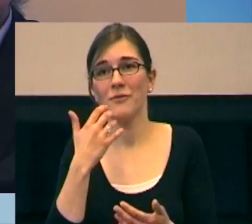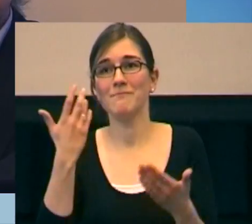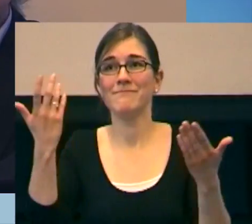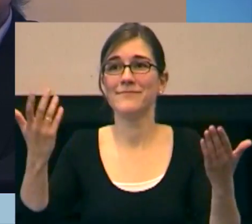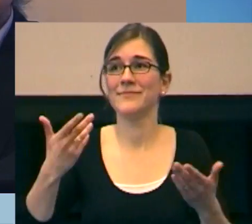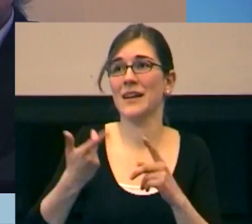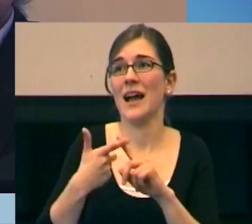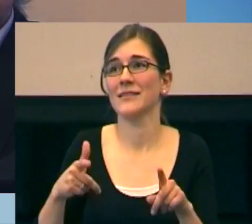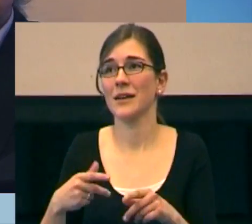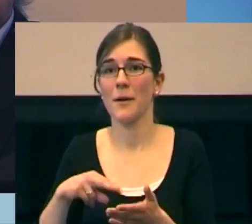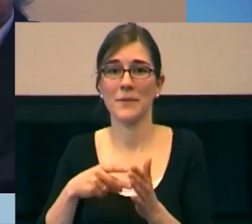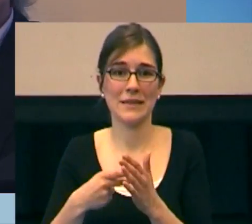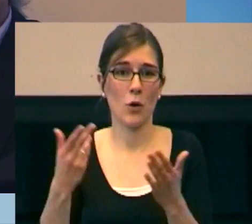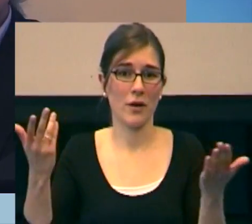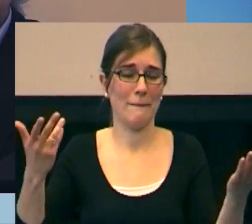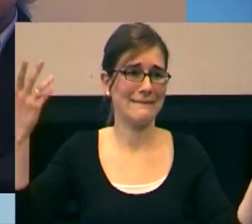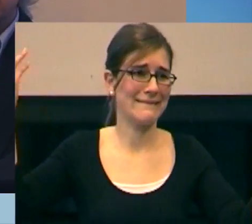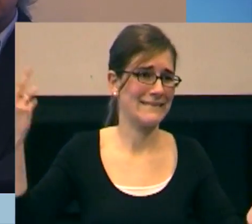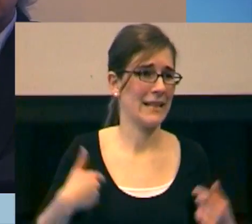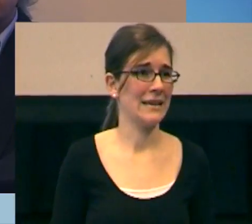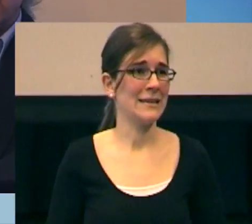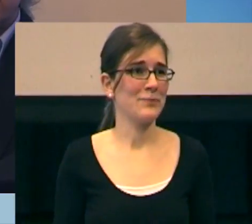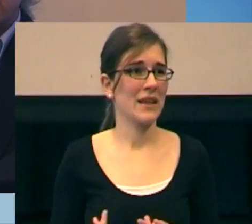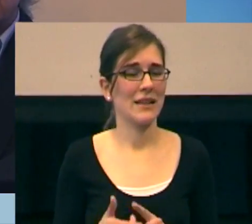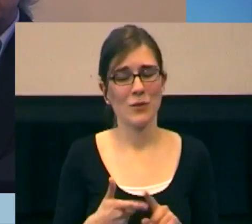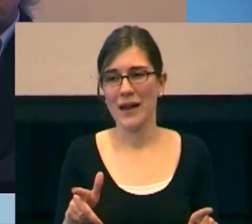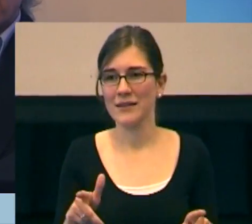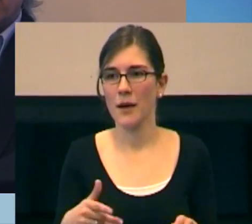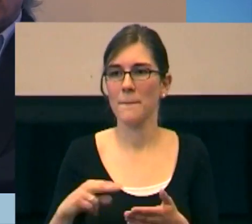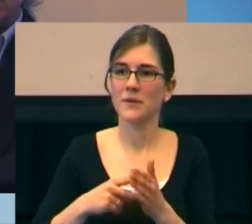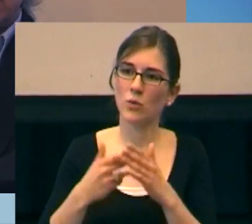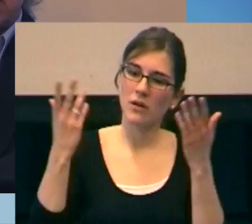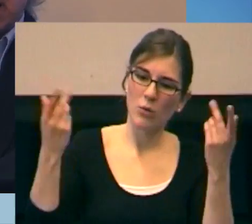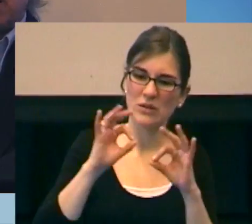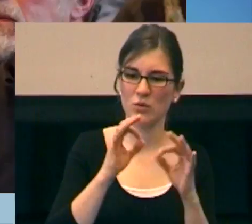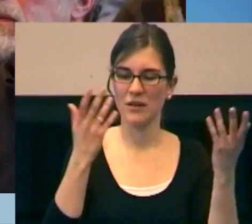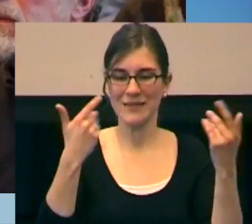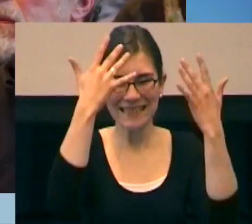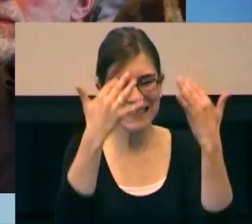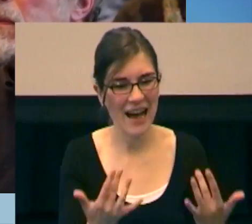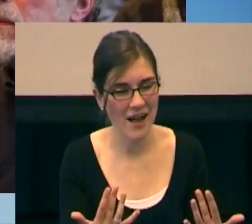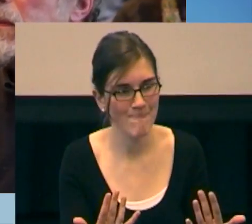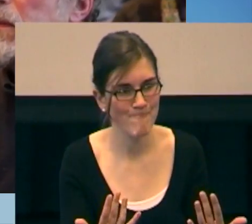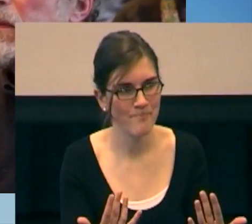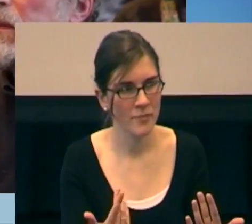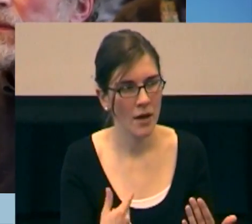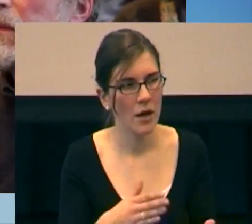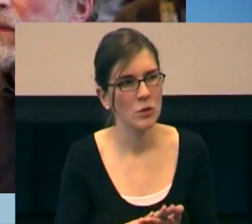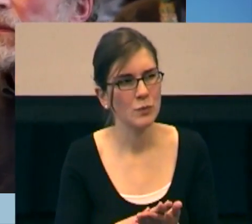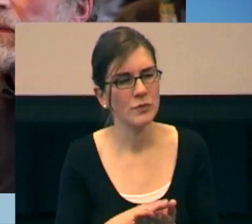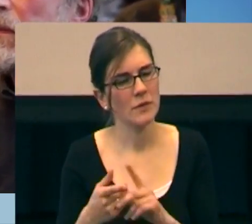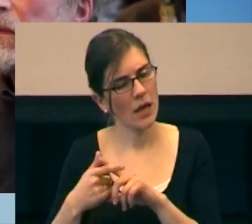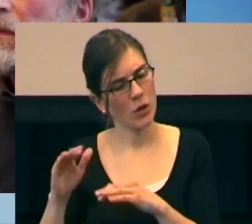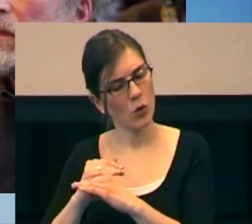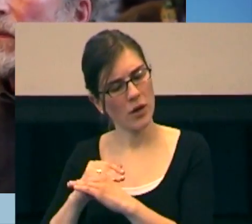hatten es gibt keinen besseren Tumor Wert alle anderen sind schlechter das darf man auch nicht vergessen und die Zahlen ich hatte es ihn genannt Herr Popert nannte es ihn dass wir